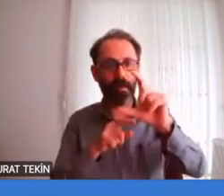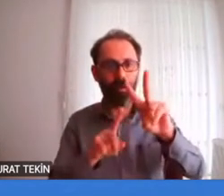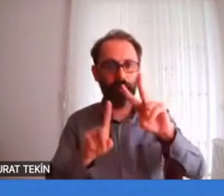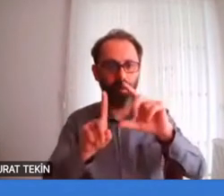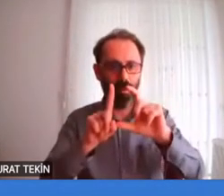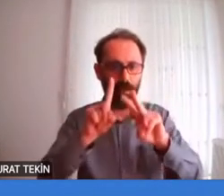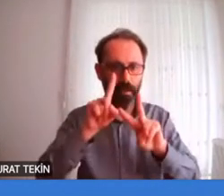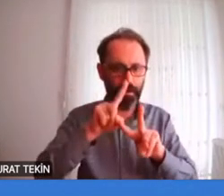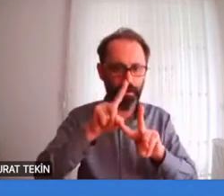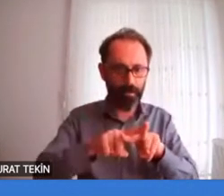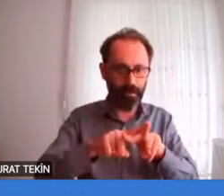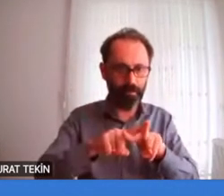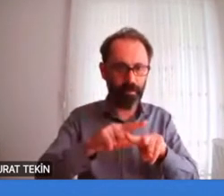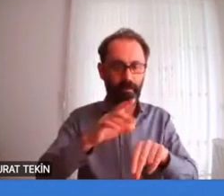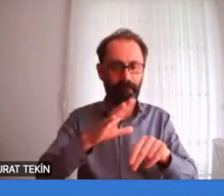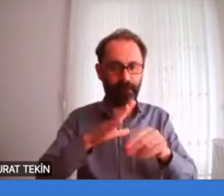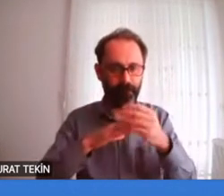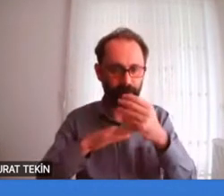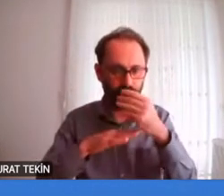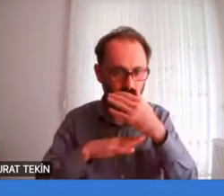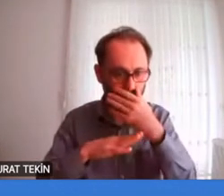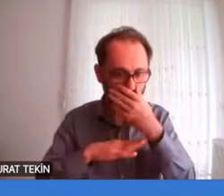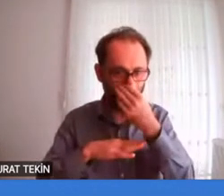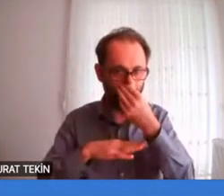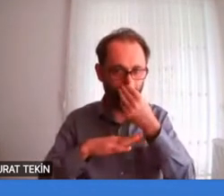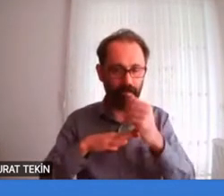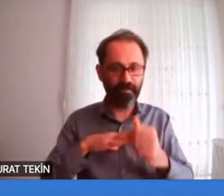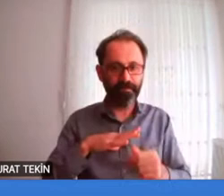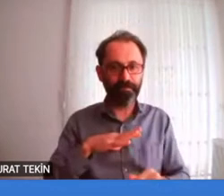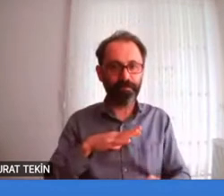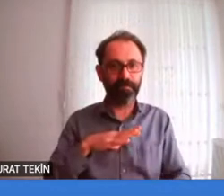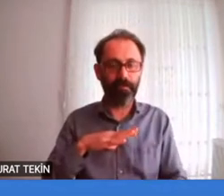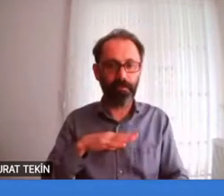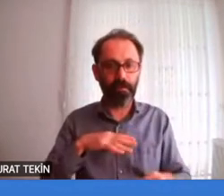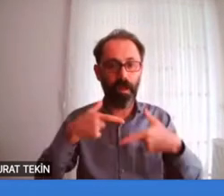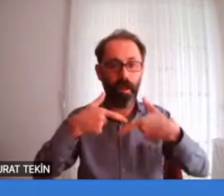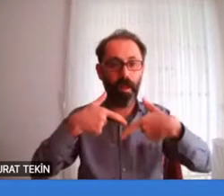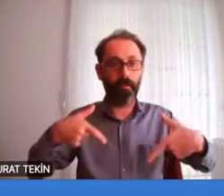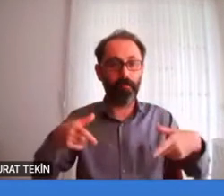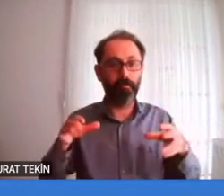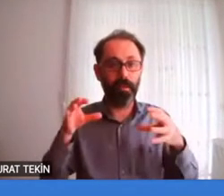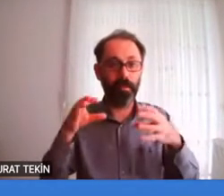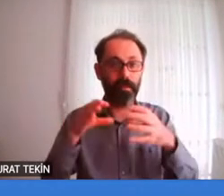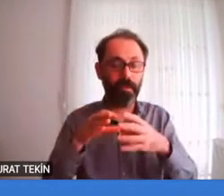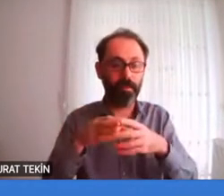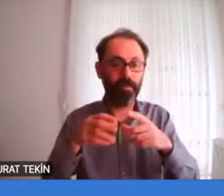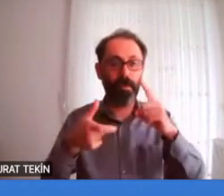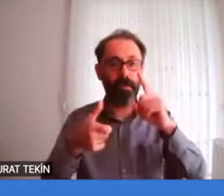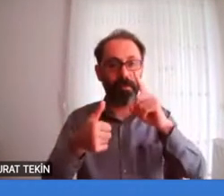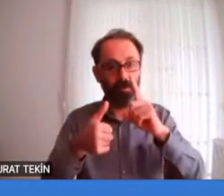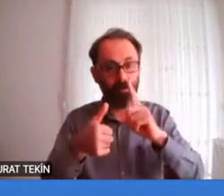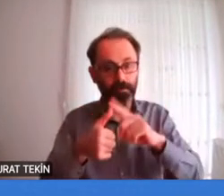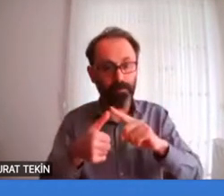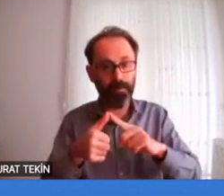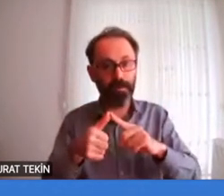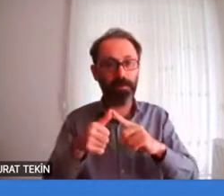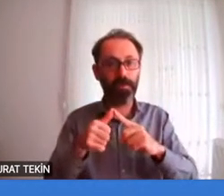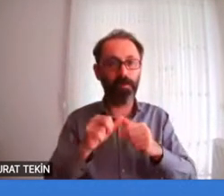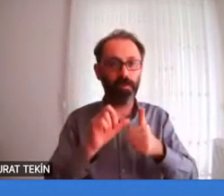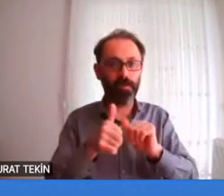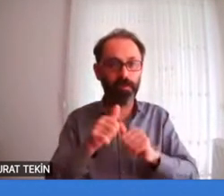Buradaki diğer arkadaşların hiçbirisi orada yoktu. Sonra buradaki arkadaşlar büyük bölüm sonraki milli takımlarda parça parça bölüm bölüm